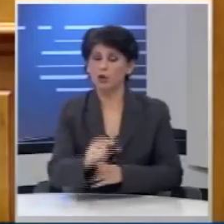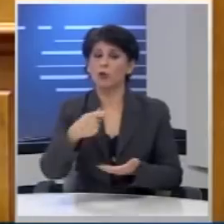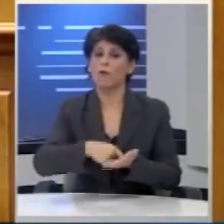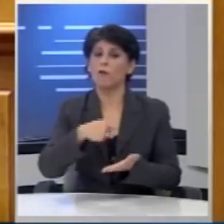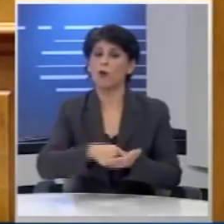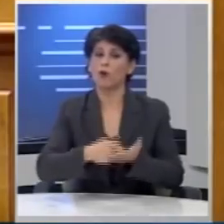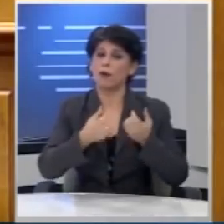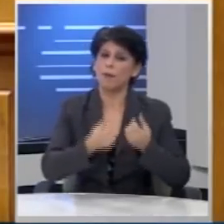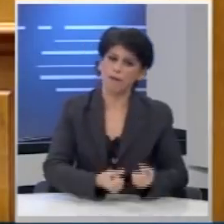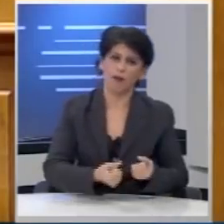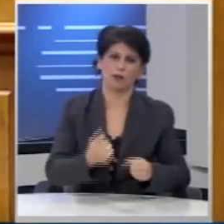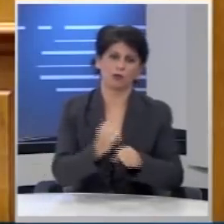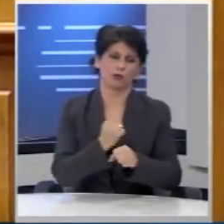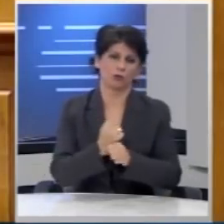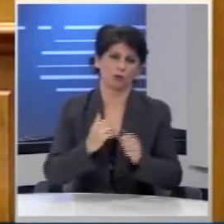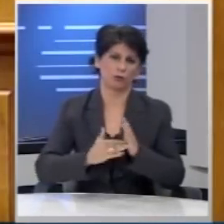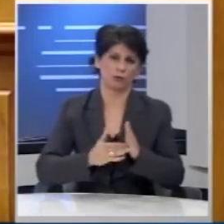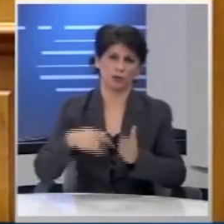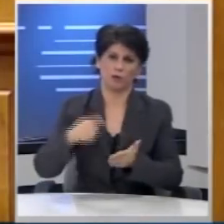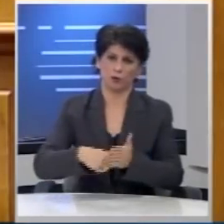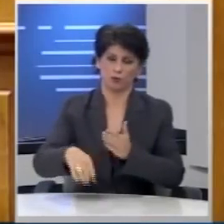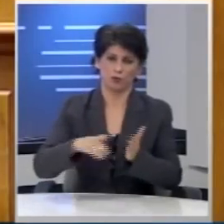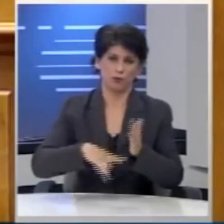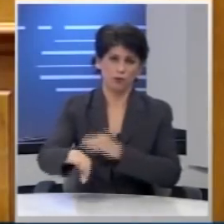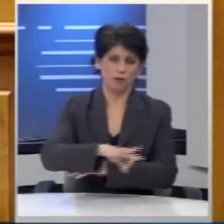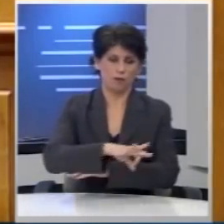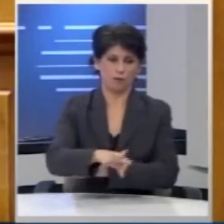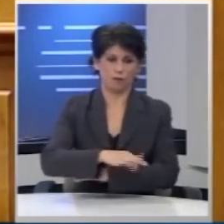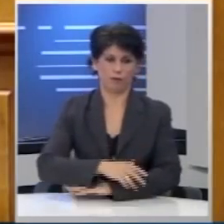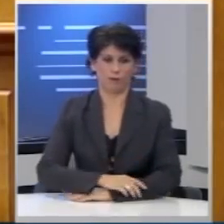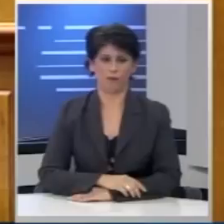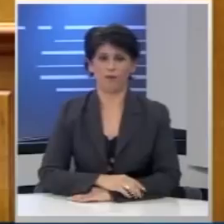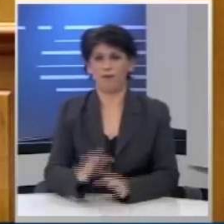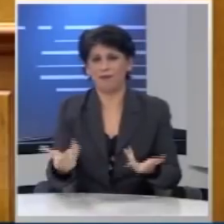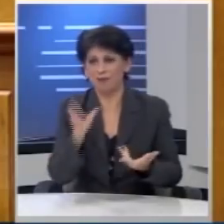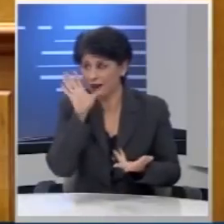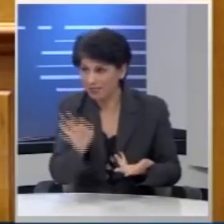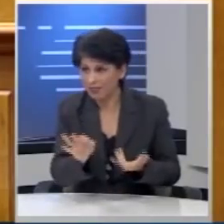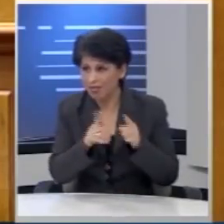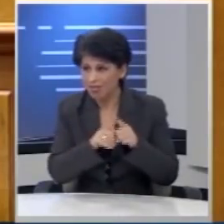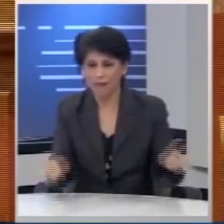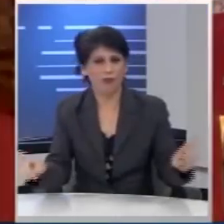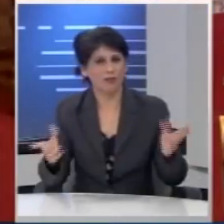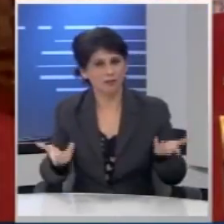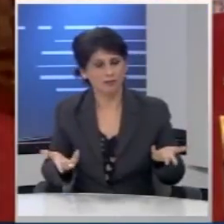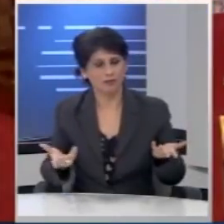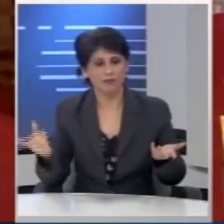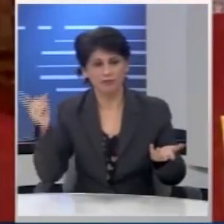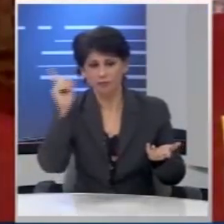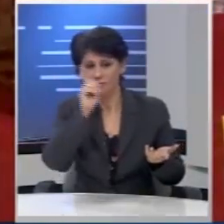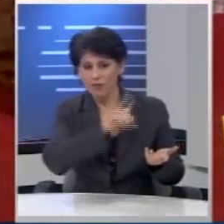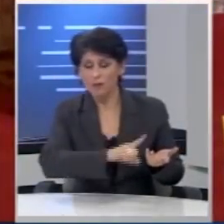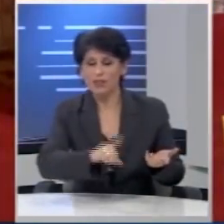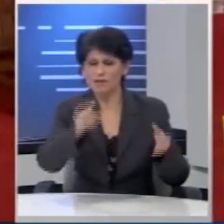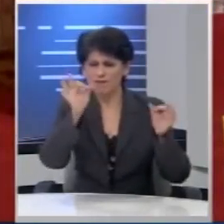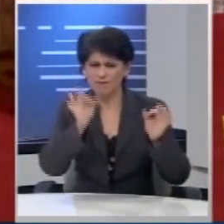τη φορολογική επιβάρυνση των εργαζομένων με το φορολογικό σας νομοσχέδιο. Τα γεγονότα όμως είναι διαφορετικά και σας